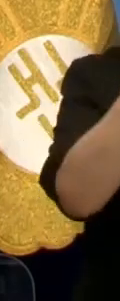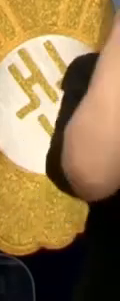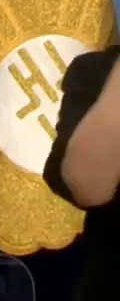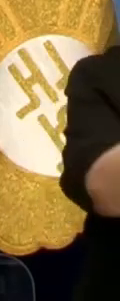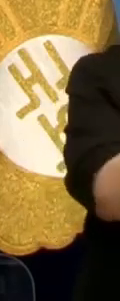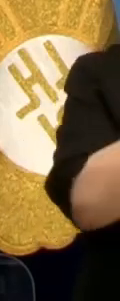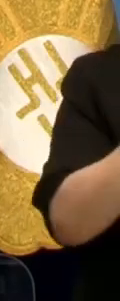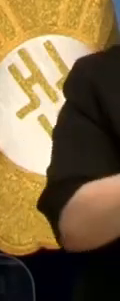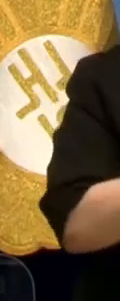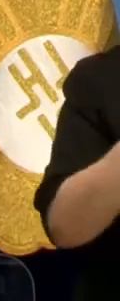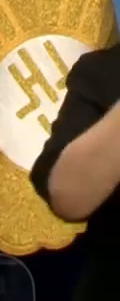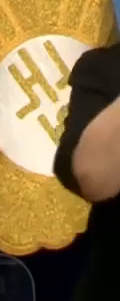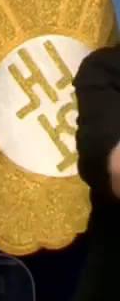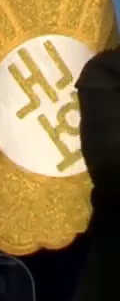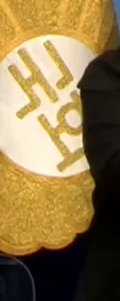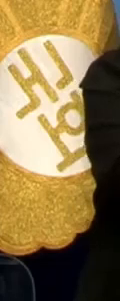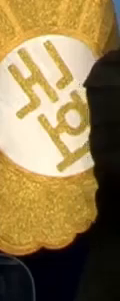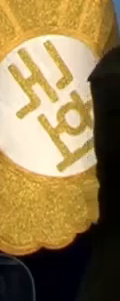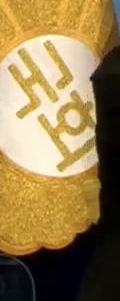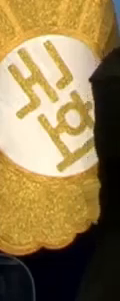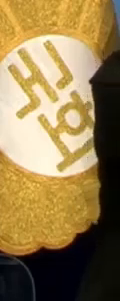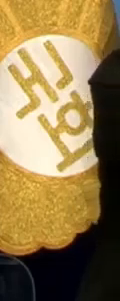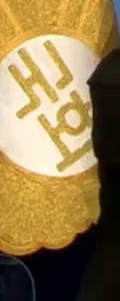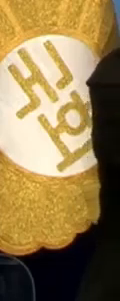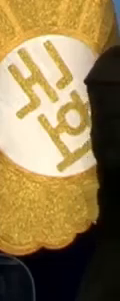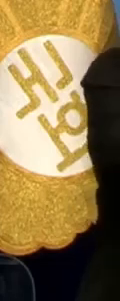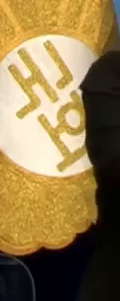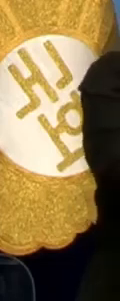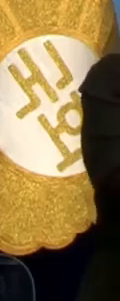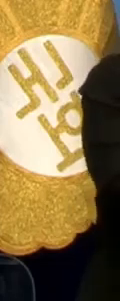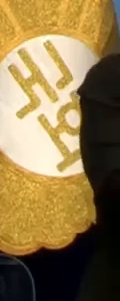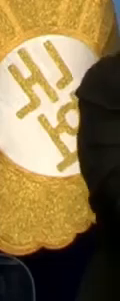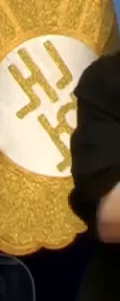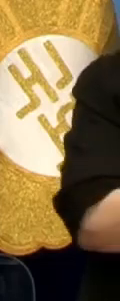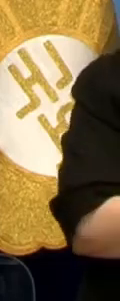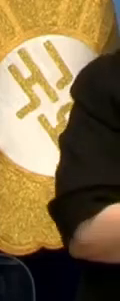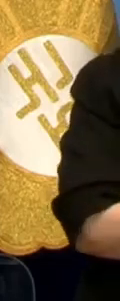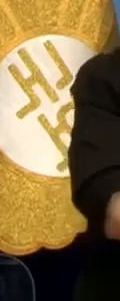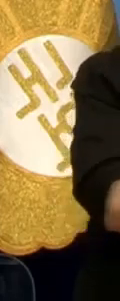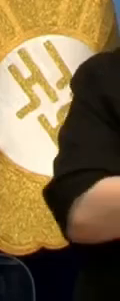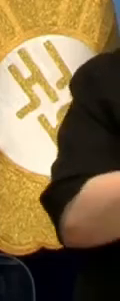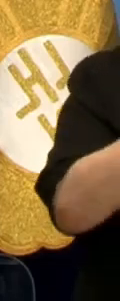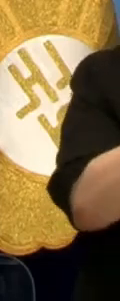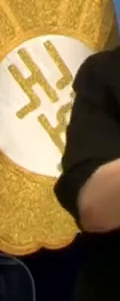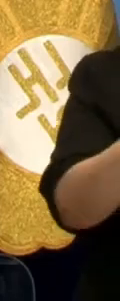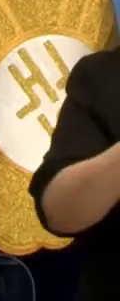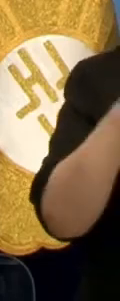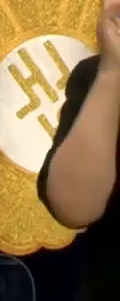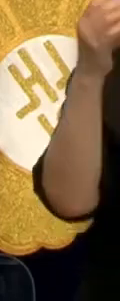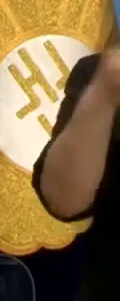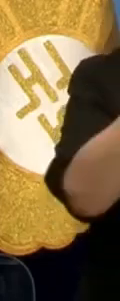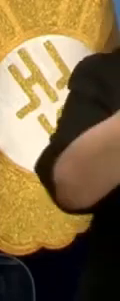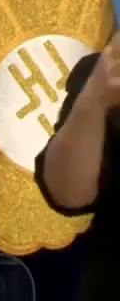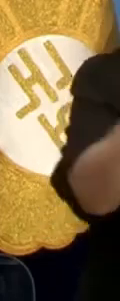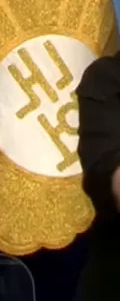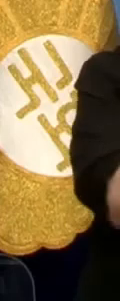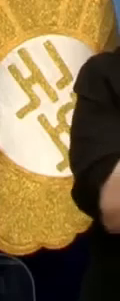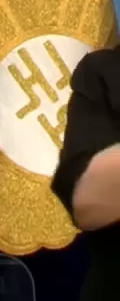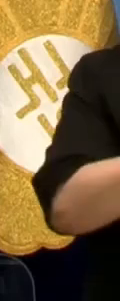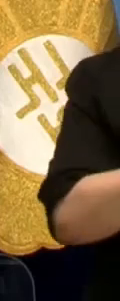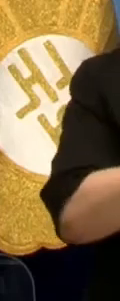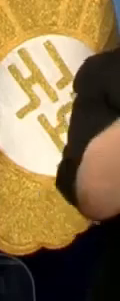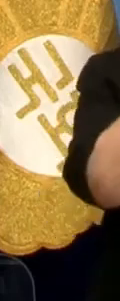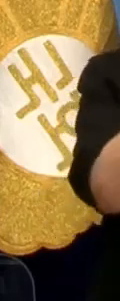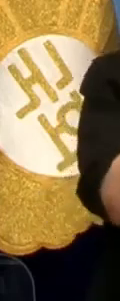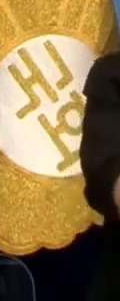우리 반대하고 계시는 또 야당의 의견이라든지 국민 여론을 모아본 결과